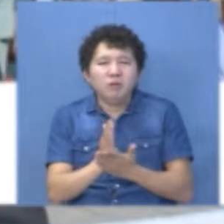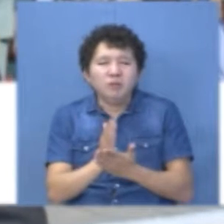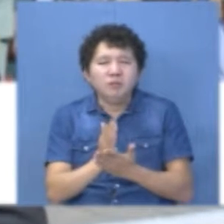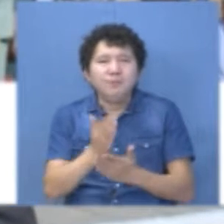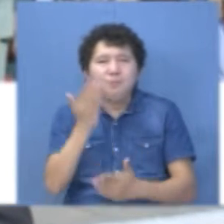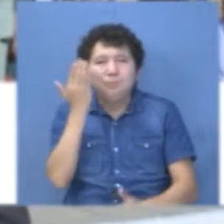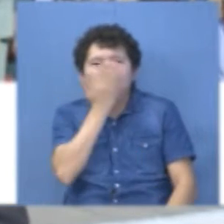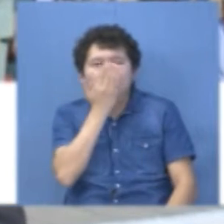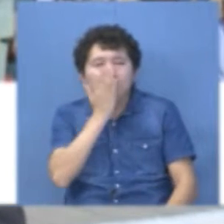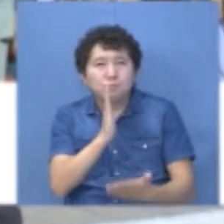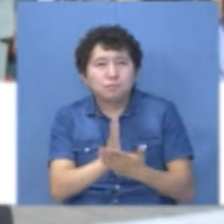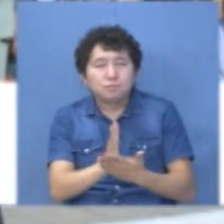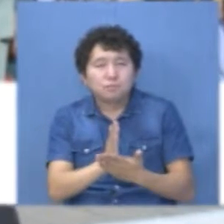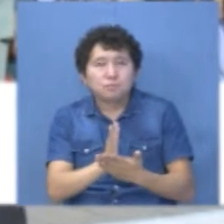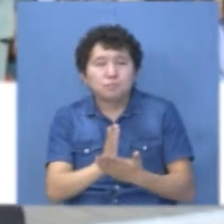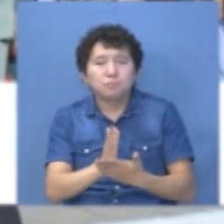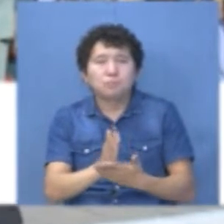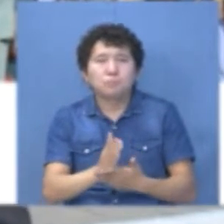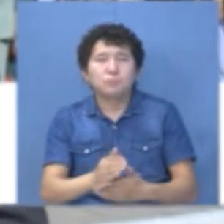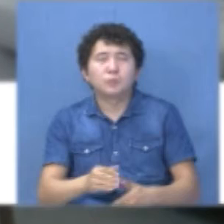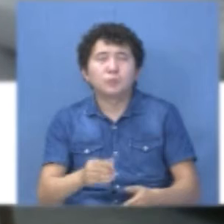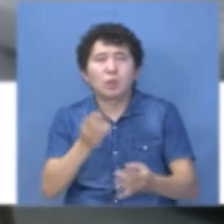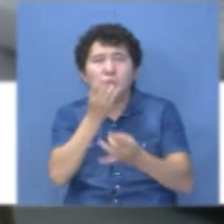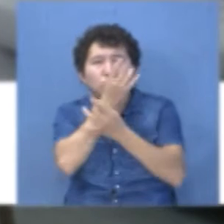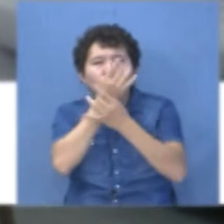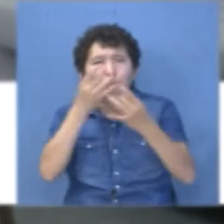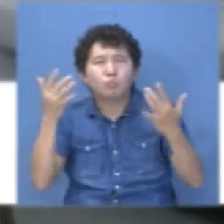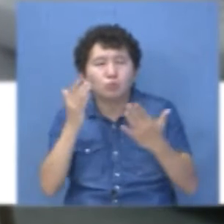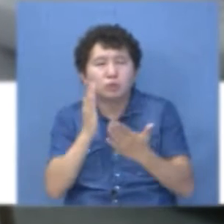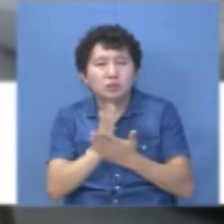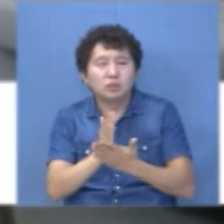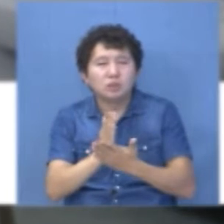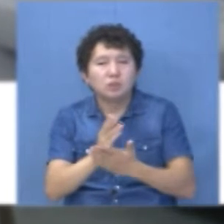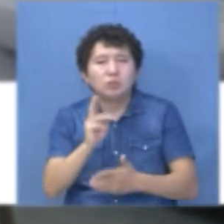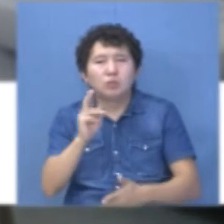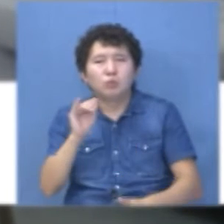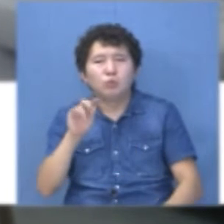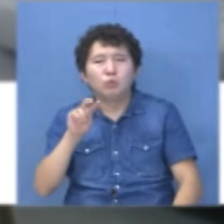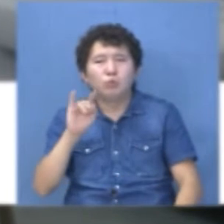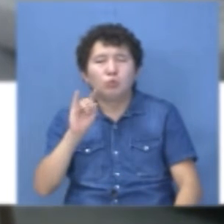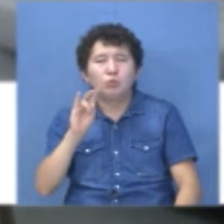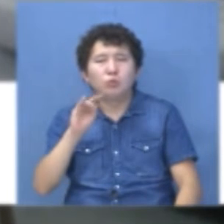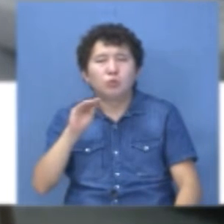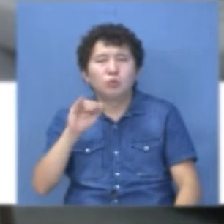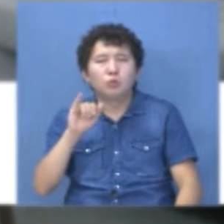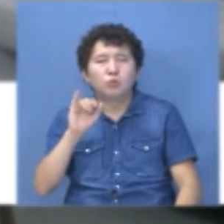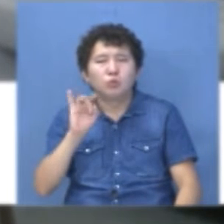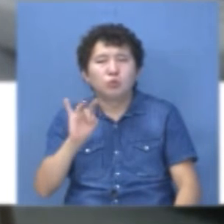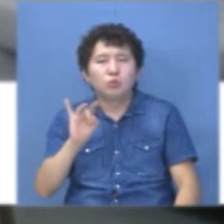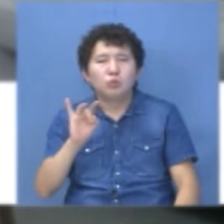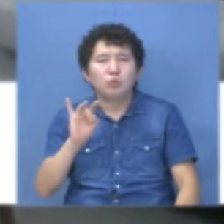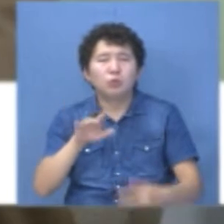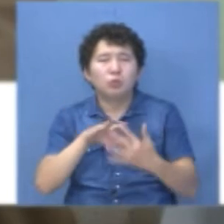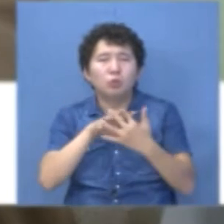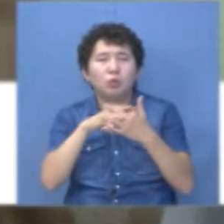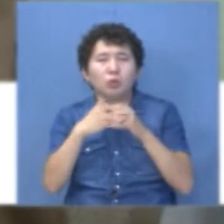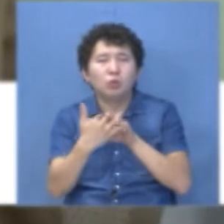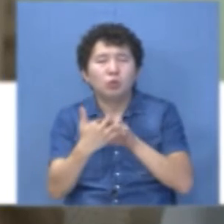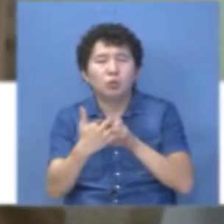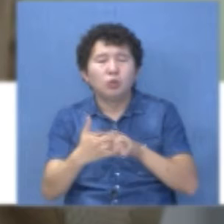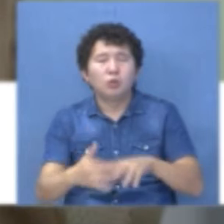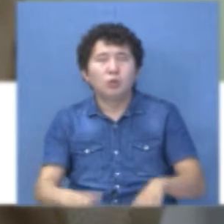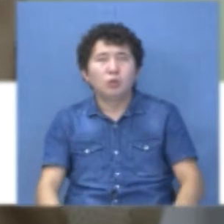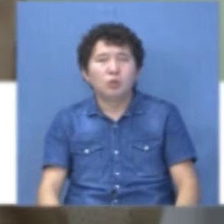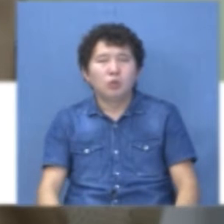бар, жаңағы клуб деп айтамыз, мәдениет ошағымыз да бар. Құлынжон ауылына атпасын бұрып арнайы шақырылған шара қонақтарының бірі танымал